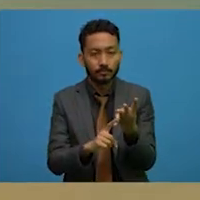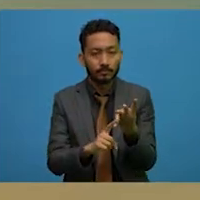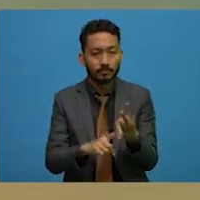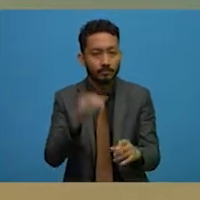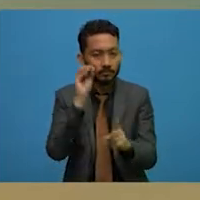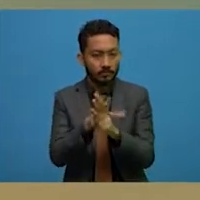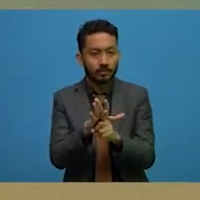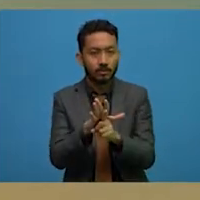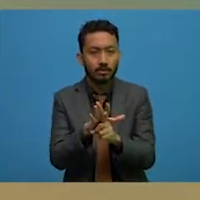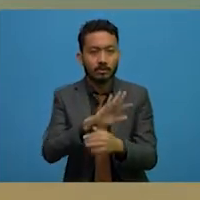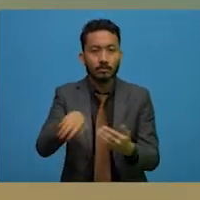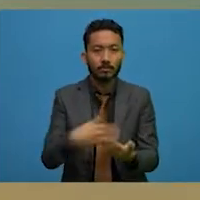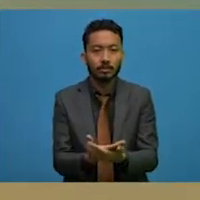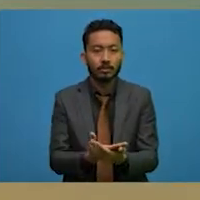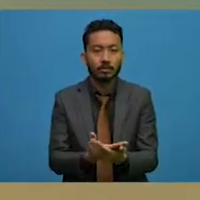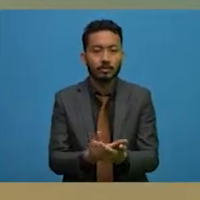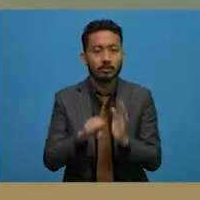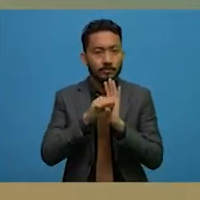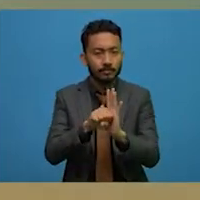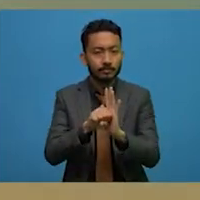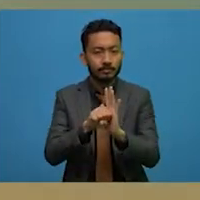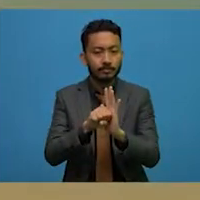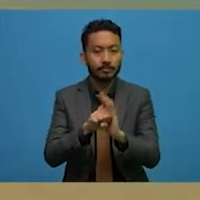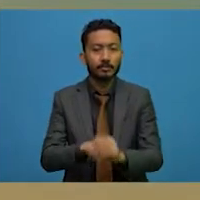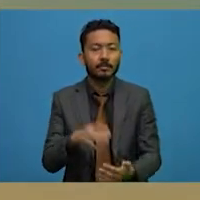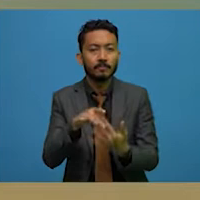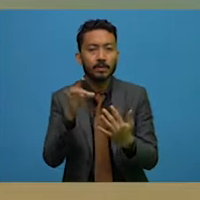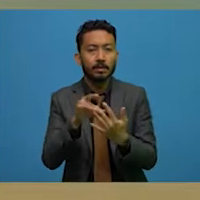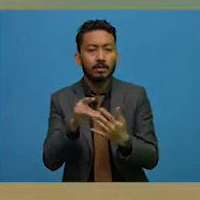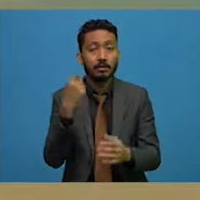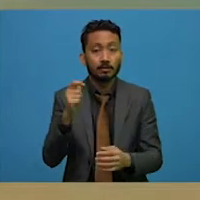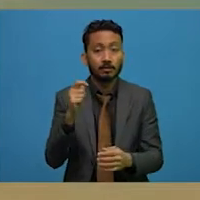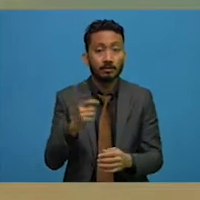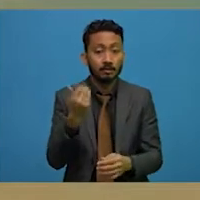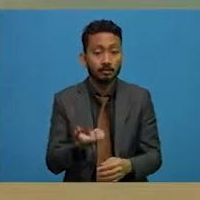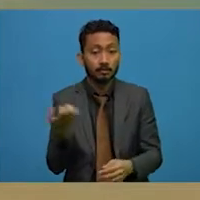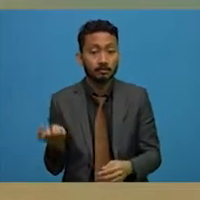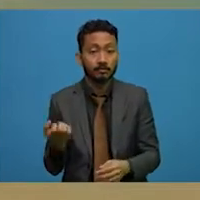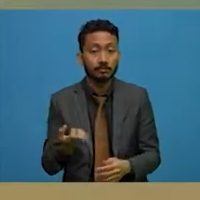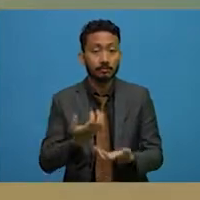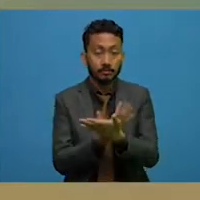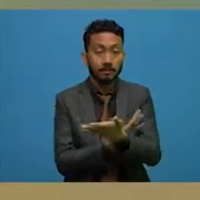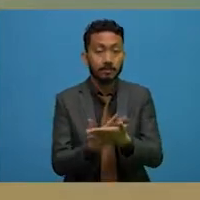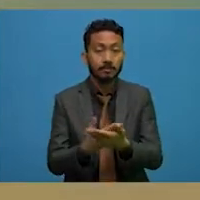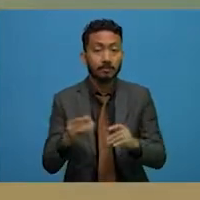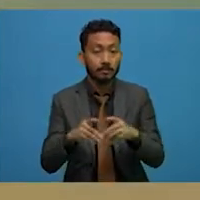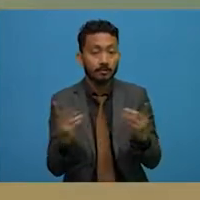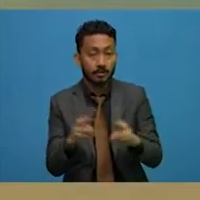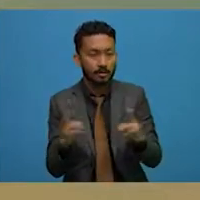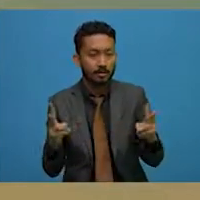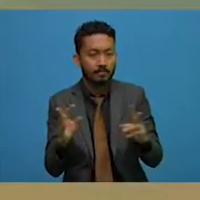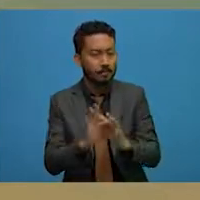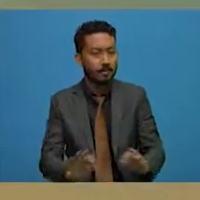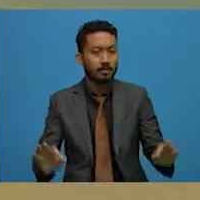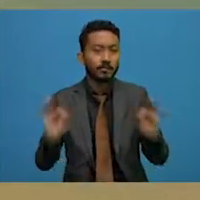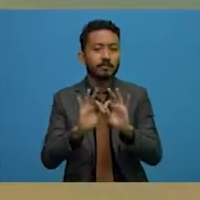kesan kepada keseluruhan persembahan. Pemilihan teks merupakan elemen multimedia yang paling dominan dalam